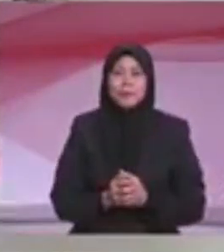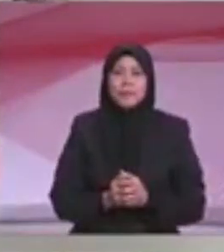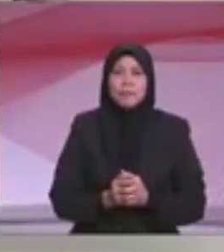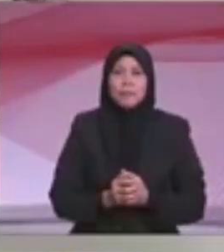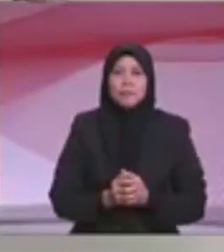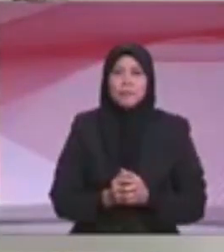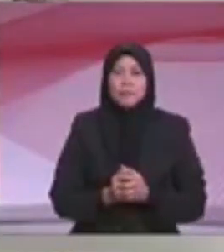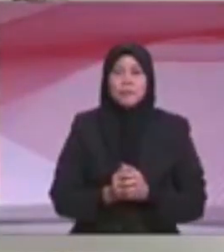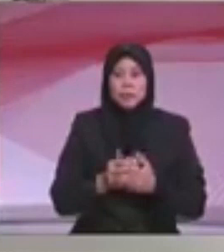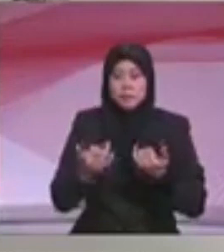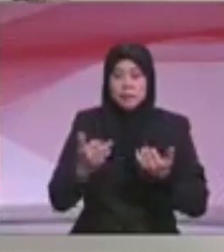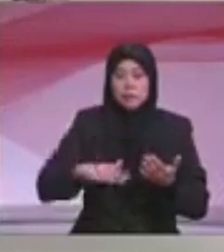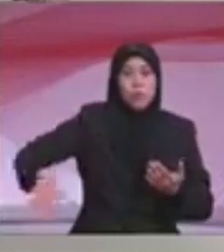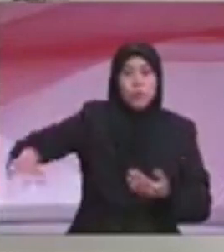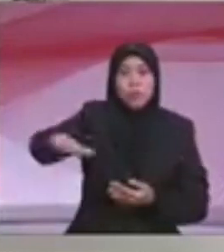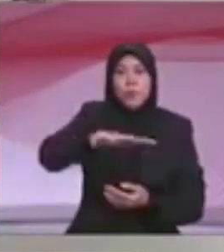seluruh Pulau Pinang